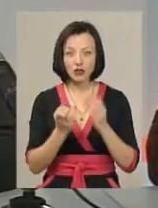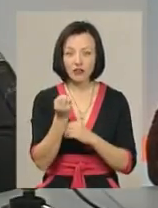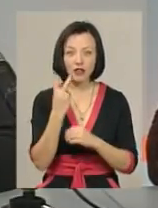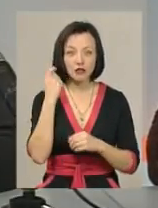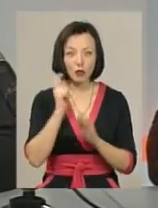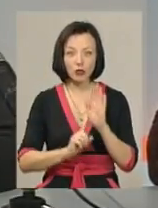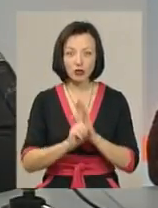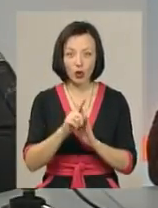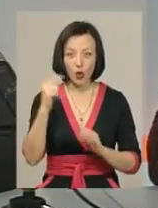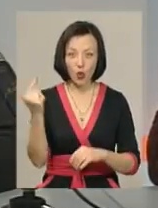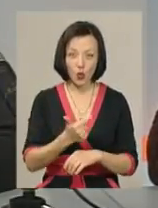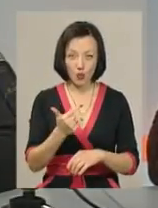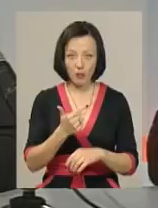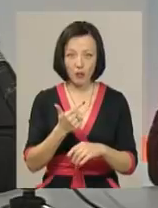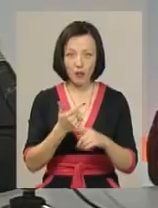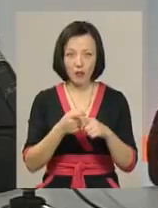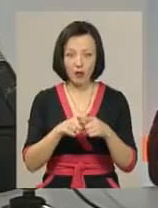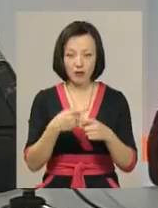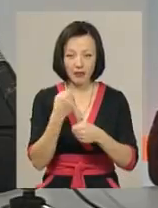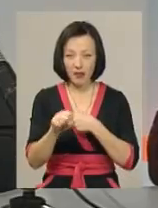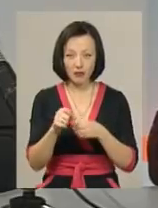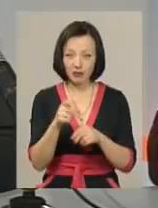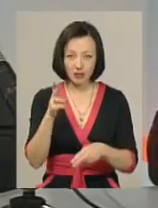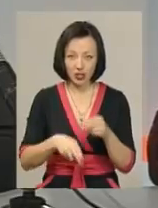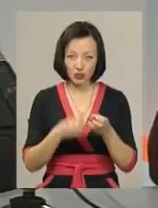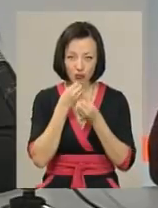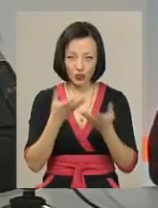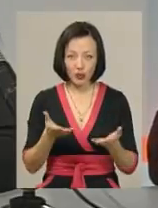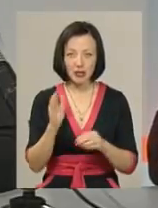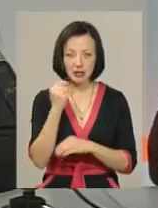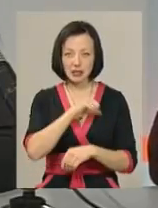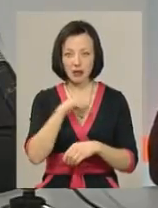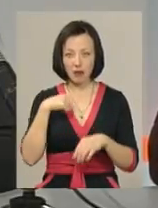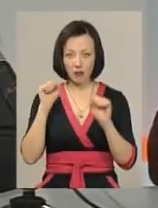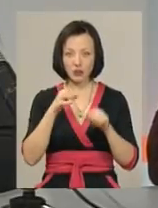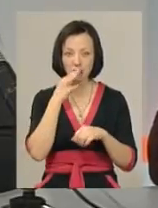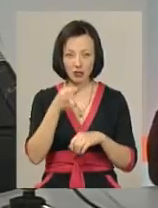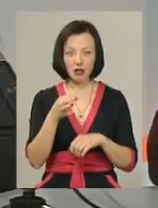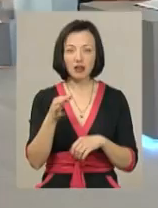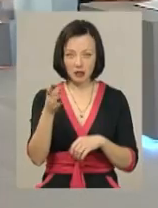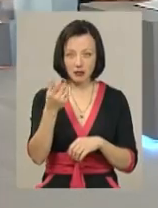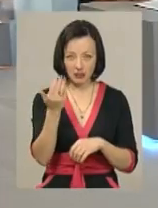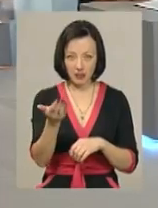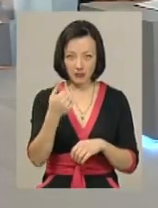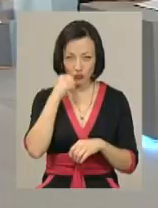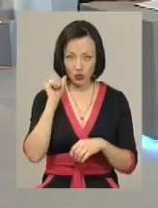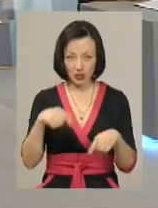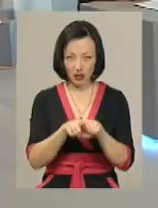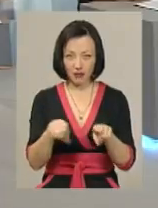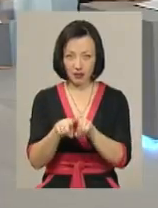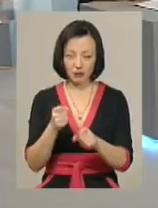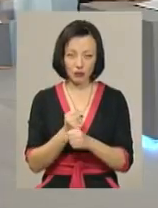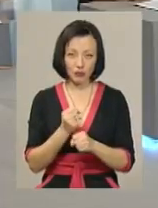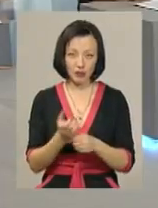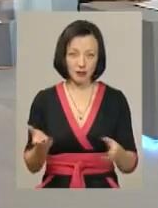12 років почнете грубо маніпулювати то Звісно це нічим добрим не закінчиться тому що дитина вже сама може сказати а ти вчора так і так от